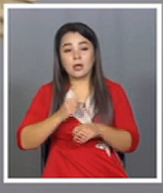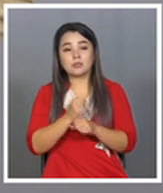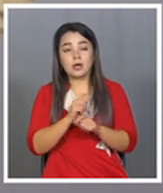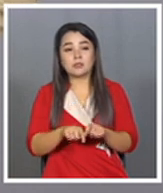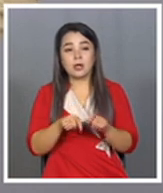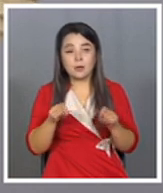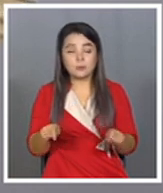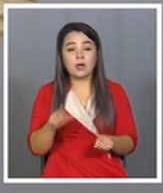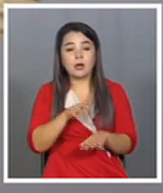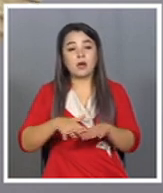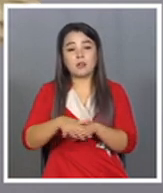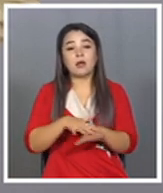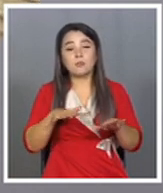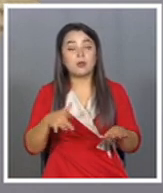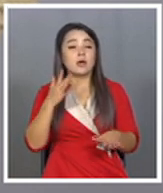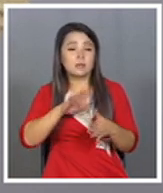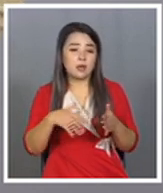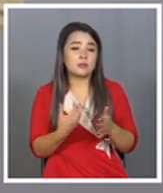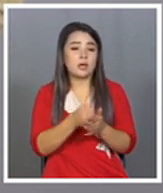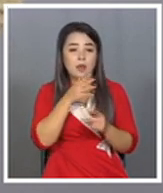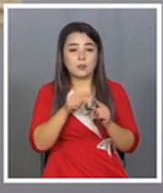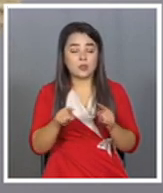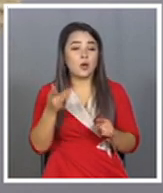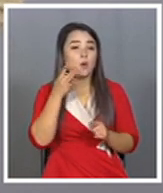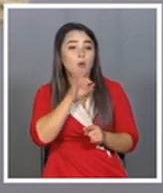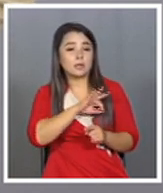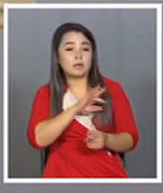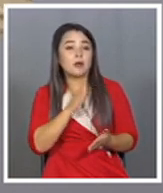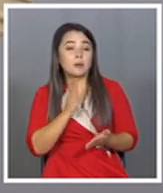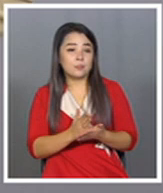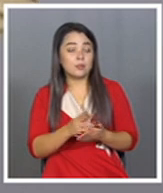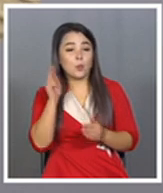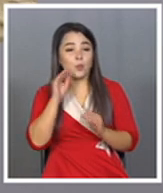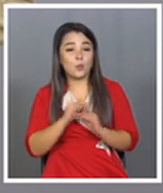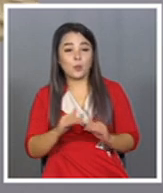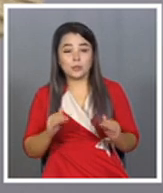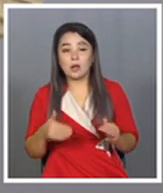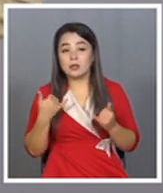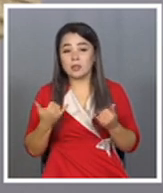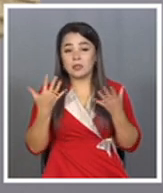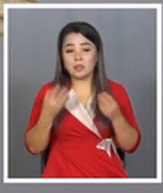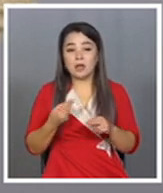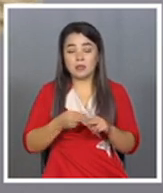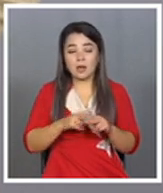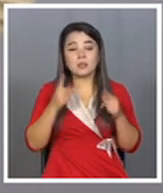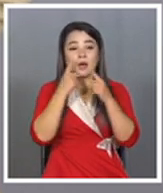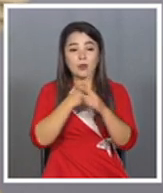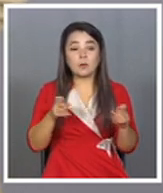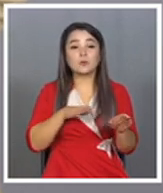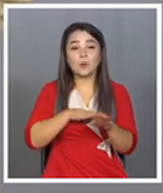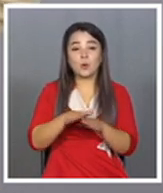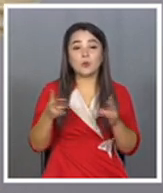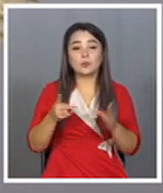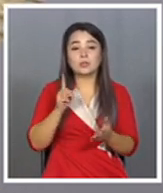туындыларды халқымыз әлі күнге дейін қолданып келеді. Оқушылар, енді осы ақпараттарды толықтыру